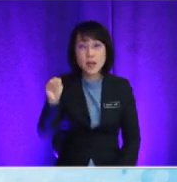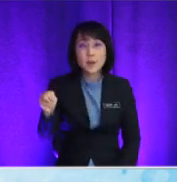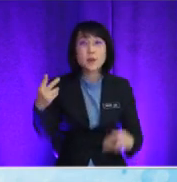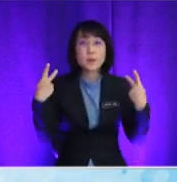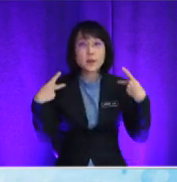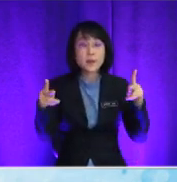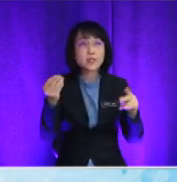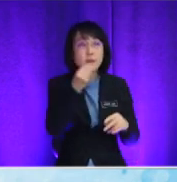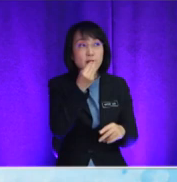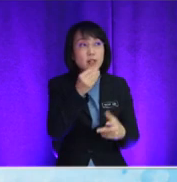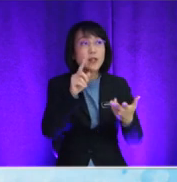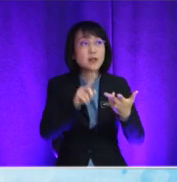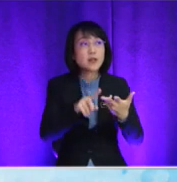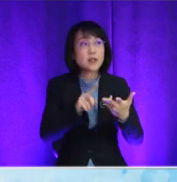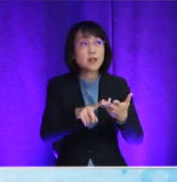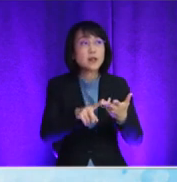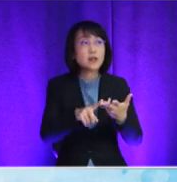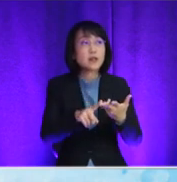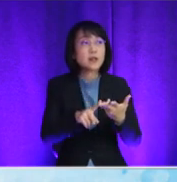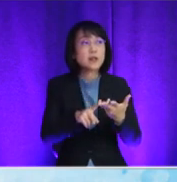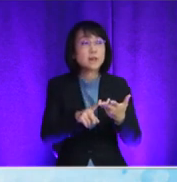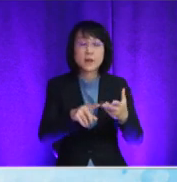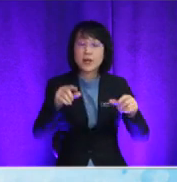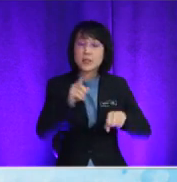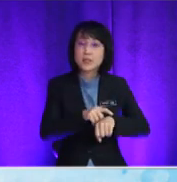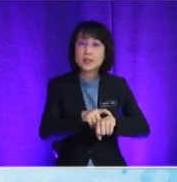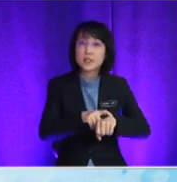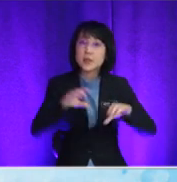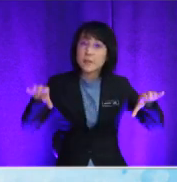dan yang ketiga pengendalian makanan